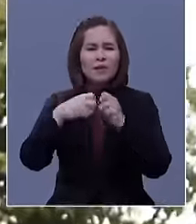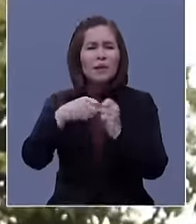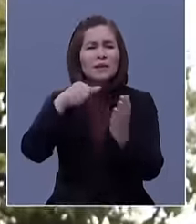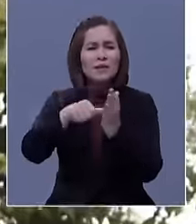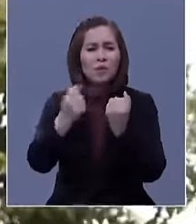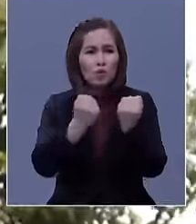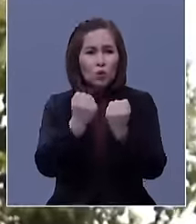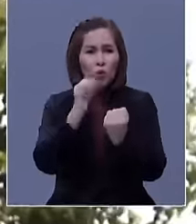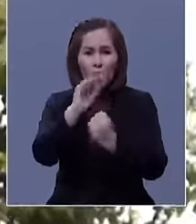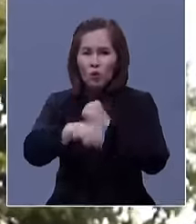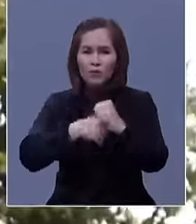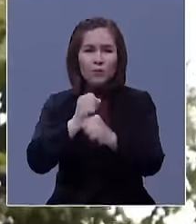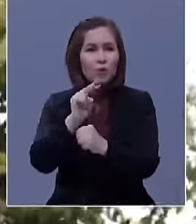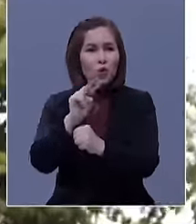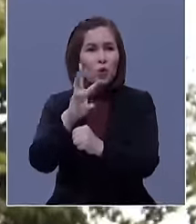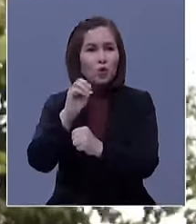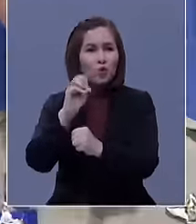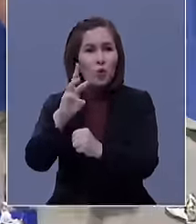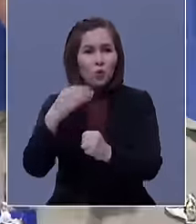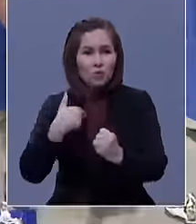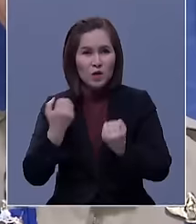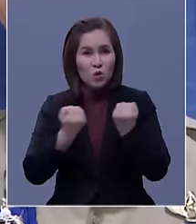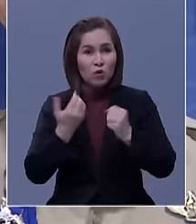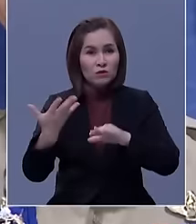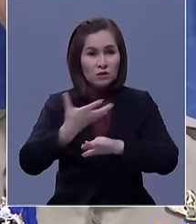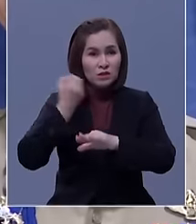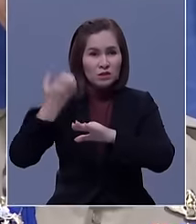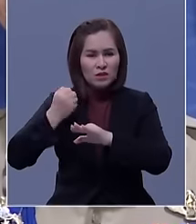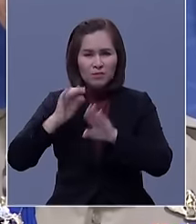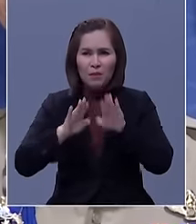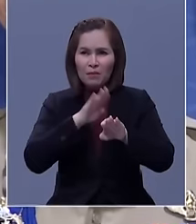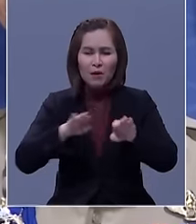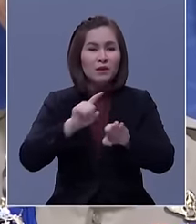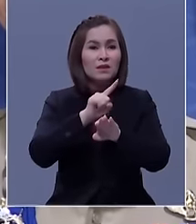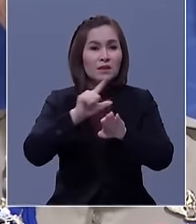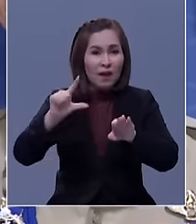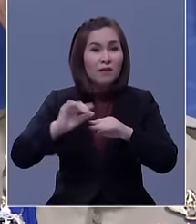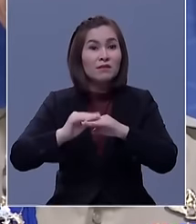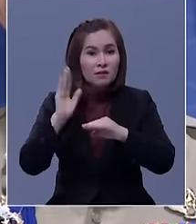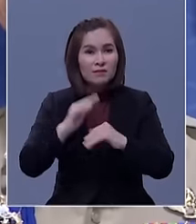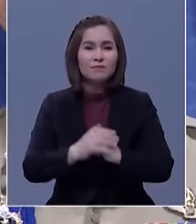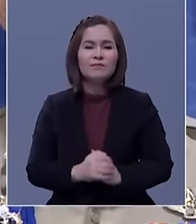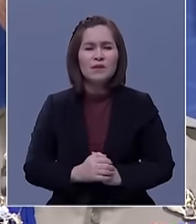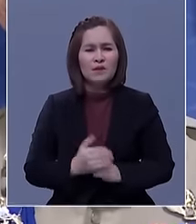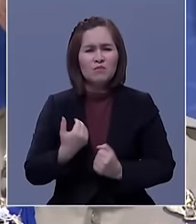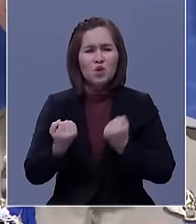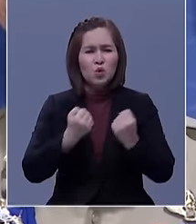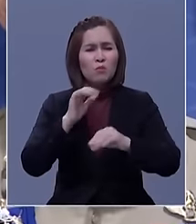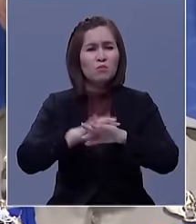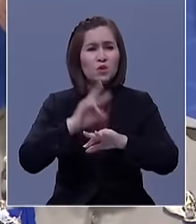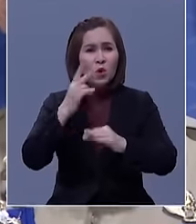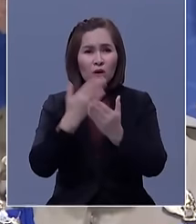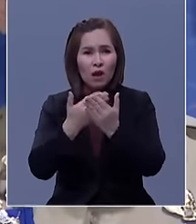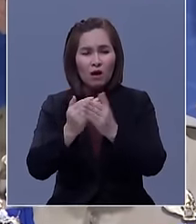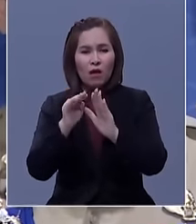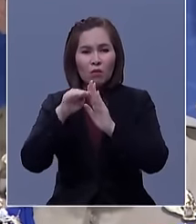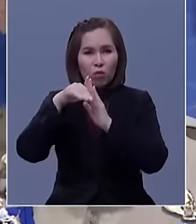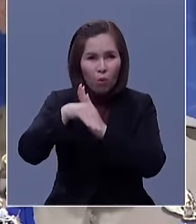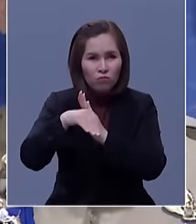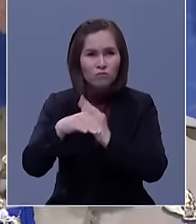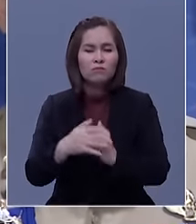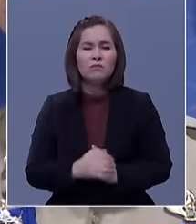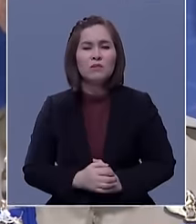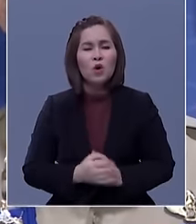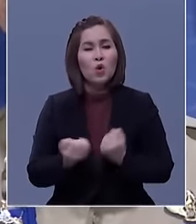ปี 66ที่ผ่านมาเนี่ยมีรถถูกยึดมากกว่า 1ล้านคันทำให้ราคารถยนต์ในตลาดรถมือสองเนี่ยตกลงนะครับเมื่อมี